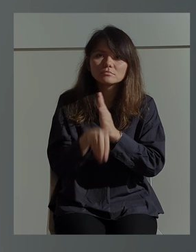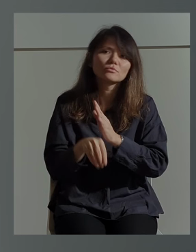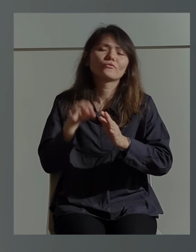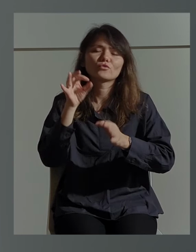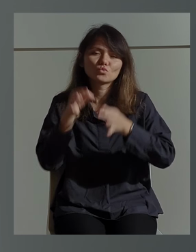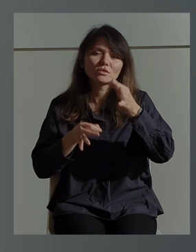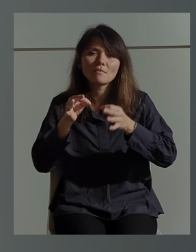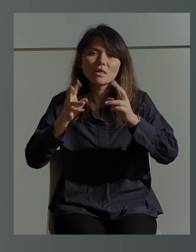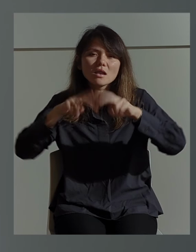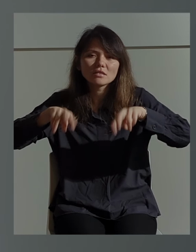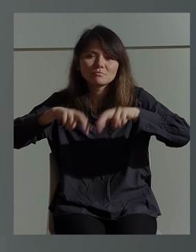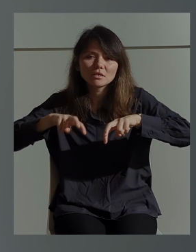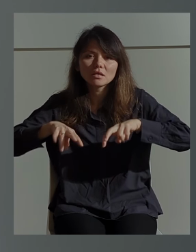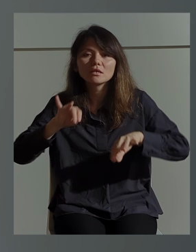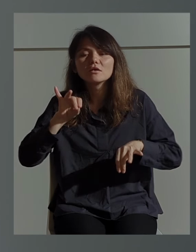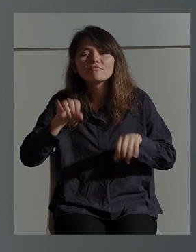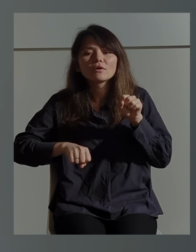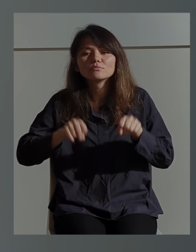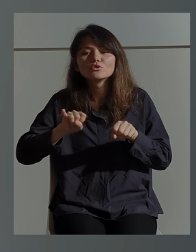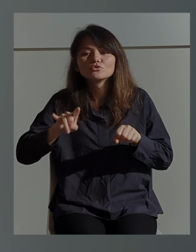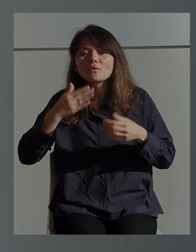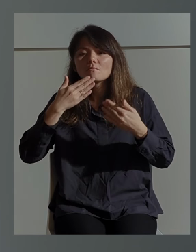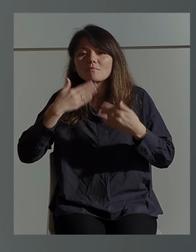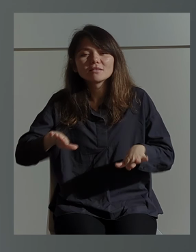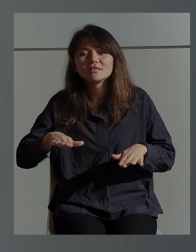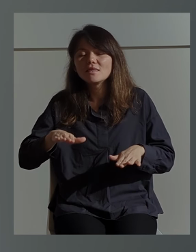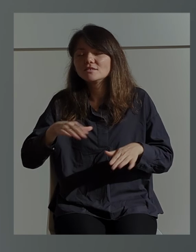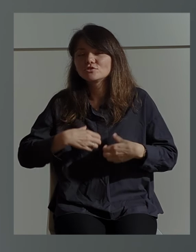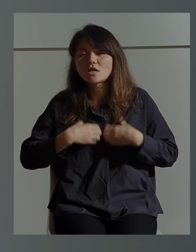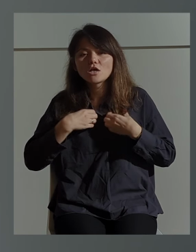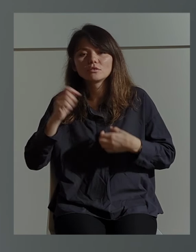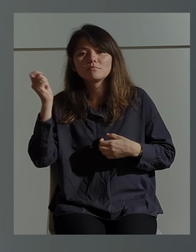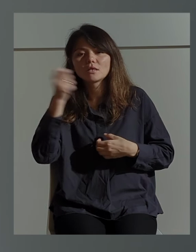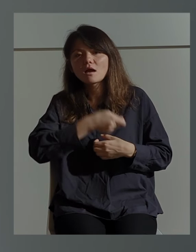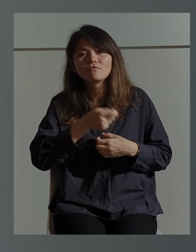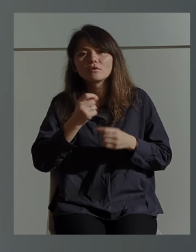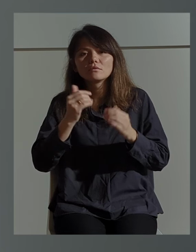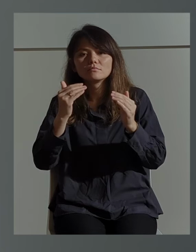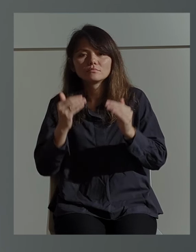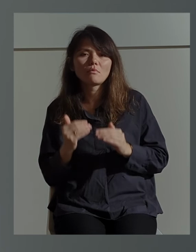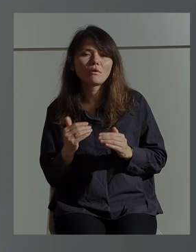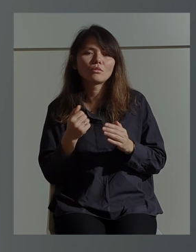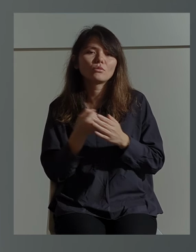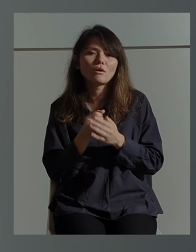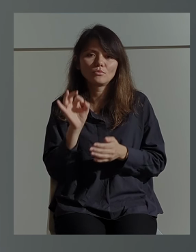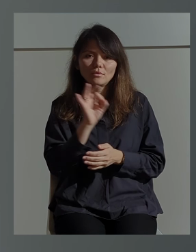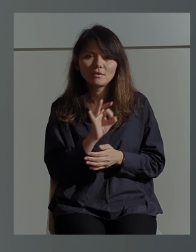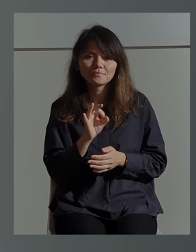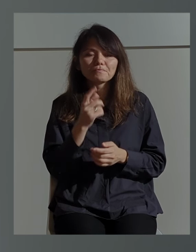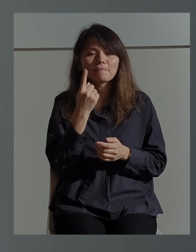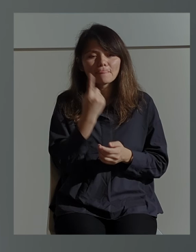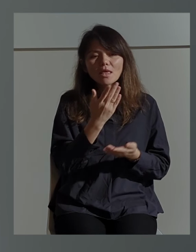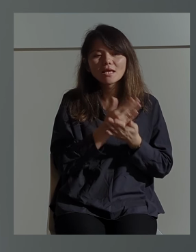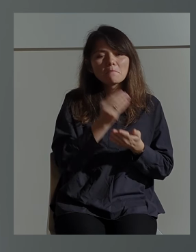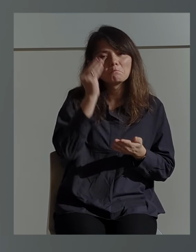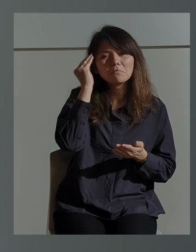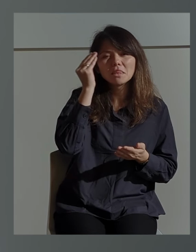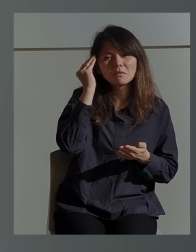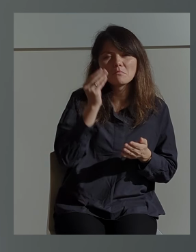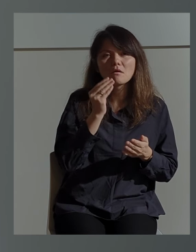разбирательства Так что вероятность вынесения последнего страшного приговора снижается почти до нуля то есть одна ни возможность